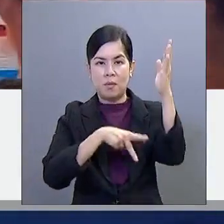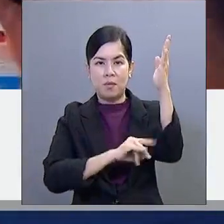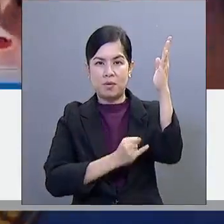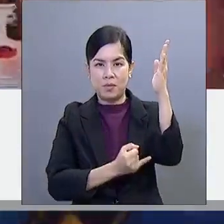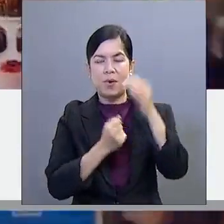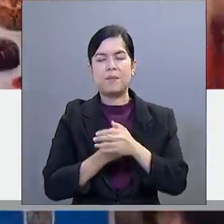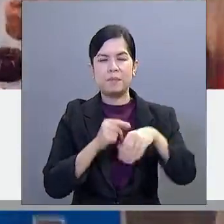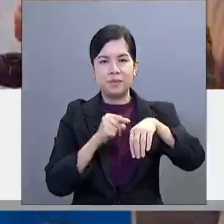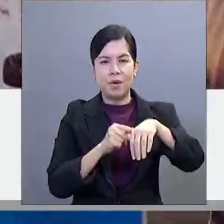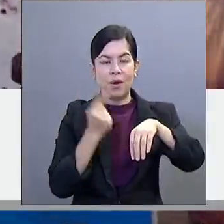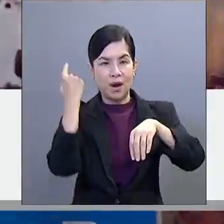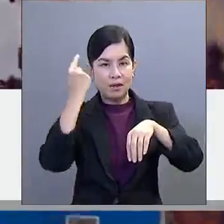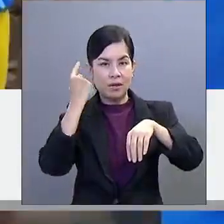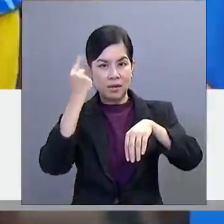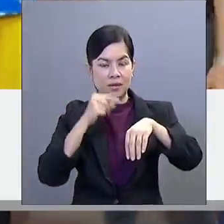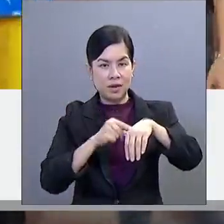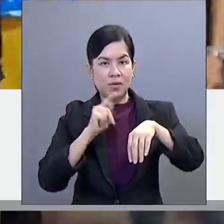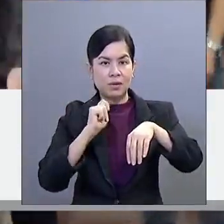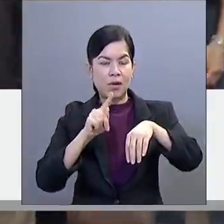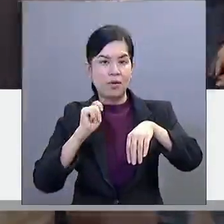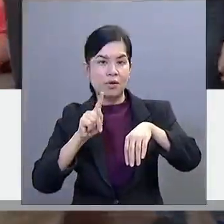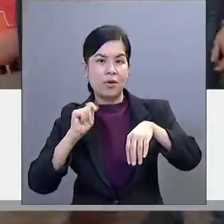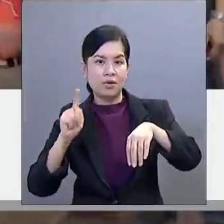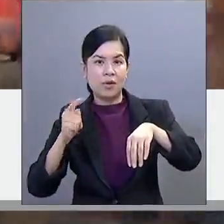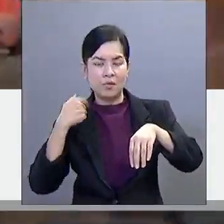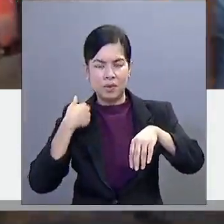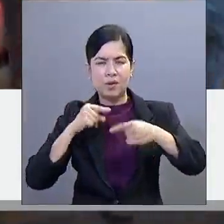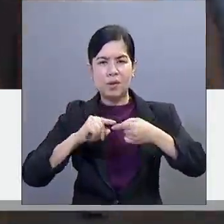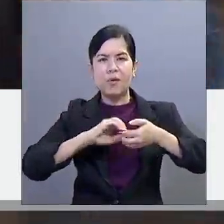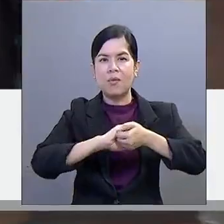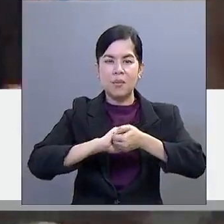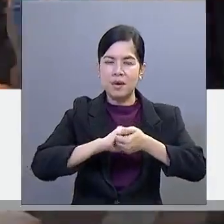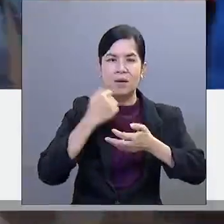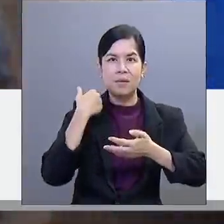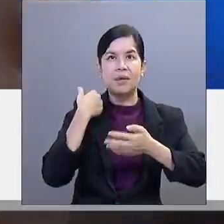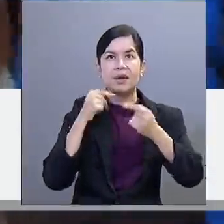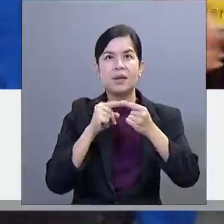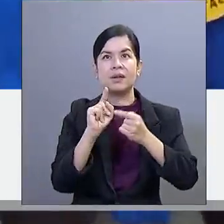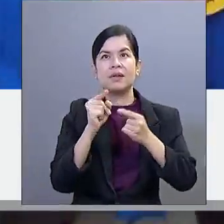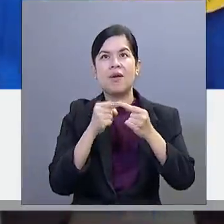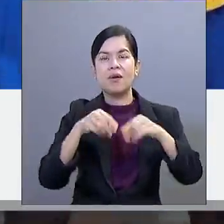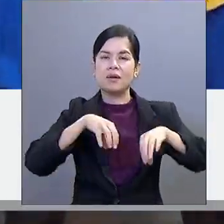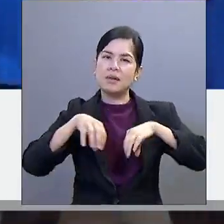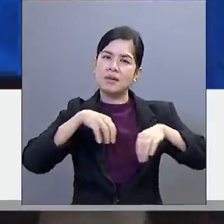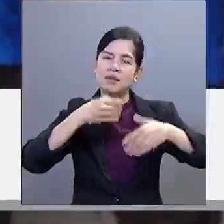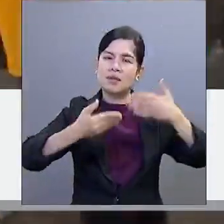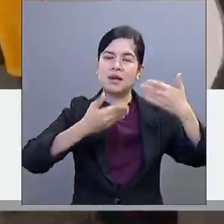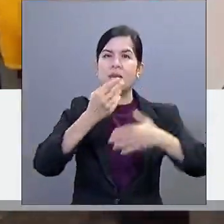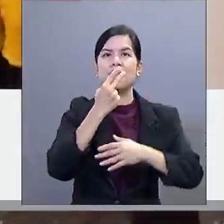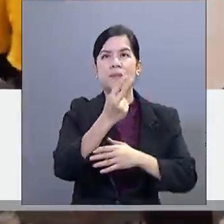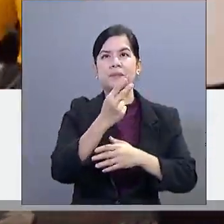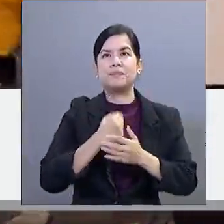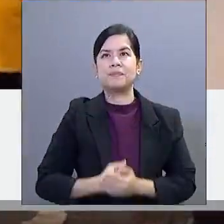ทททค่ะสำนักงานประจวบคีรีขันธ์ร่วมกับหลายหน่วยงานพามาสคอตข้างแว่นนะคะคนนี้แหละค่ะที่